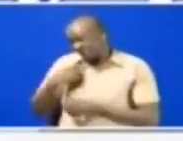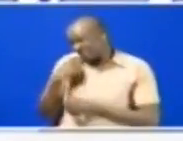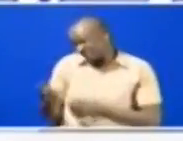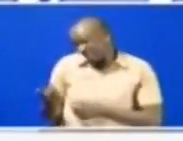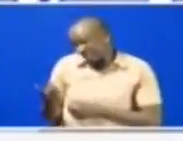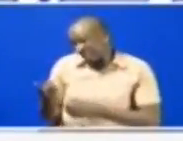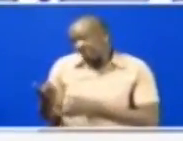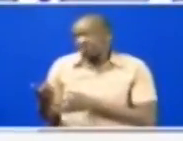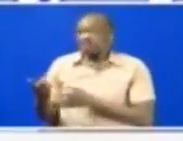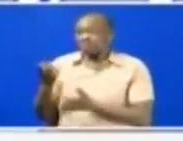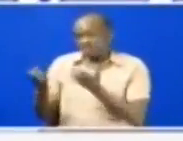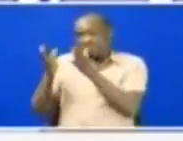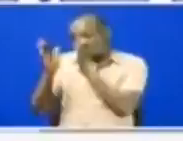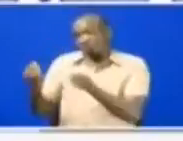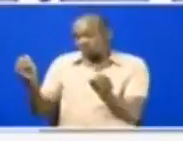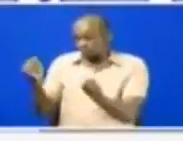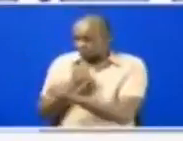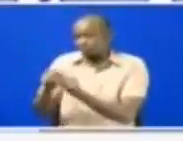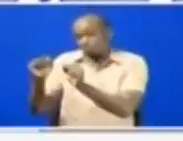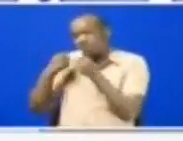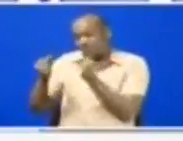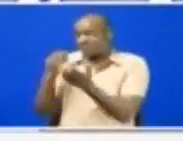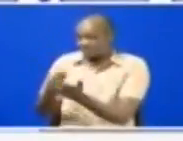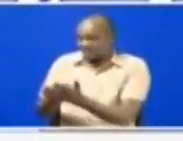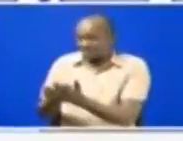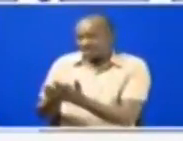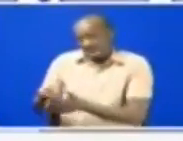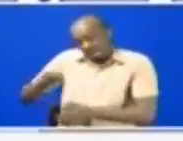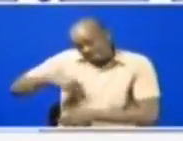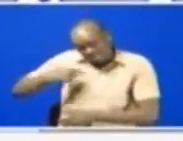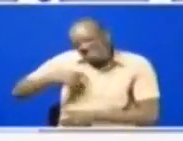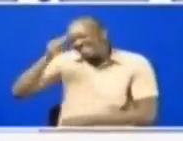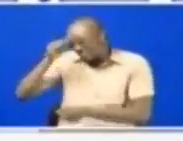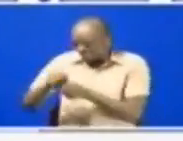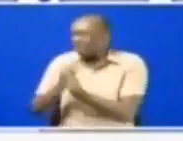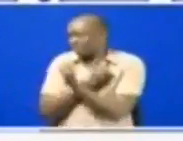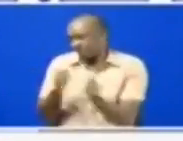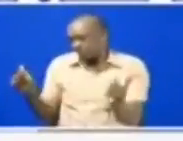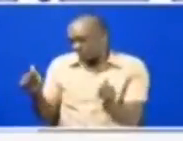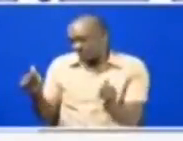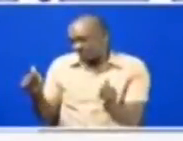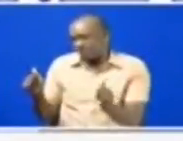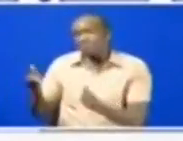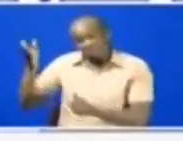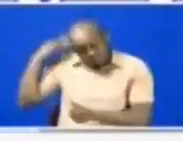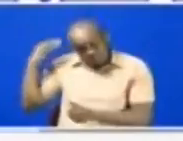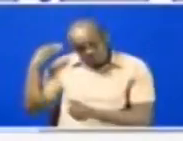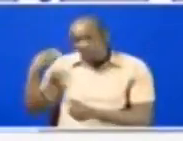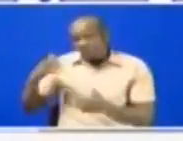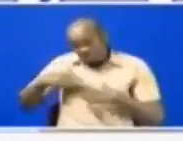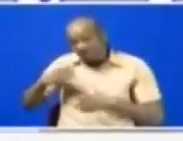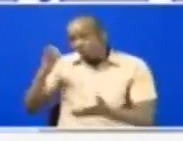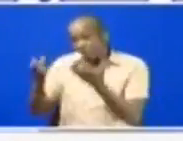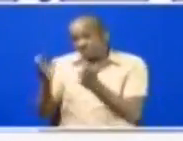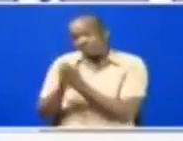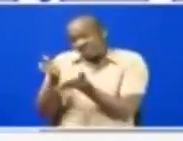ti mtu alikuwa labda hawezi weka pesa yake vizuri. Manake sisi nakumbuka hiyo enzi yetu kusema tu ukweli hatuwezi, unajua watu wanalinganisha